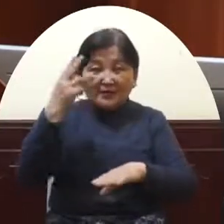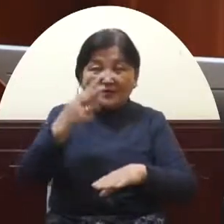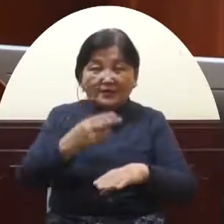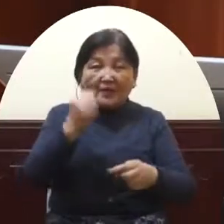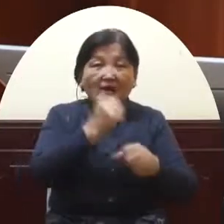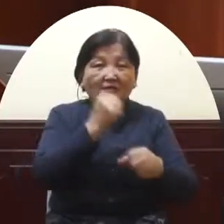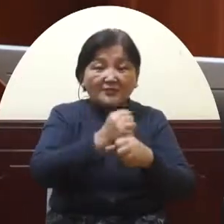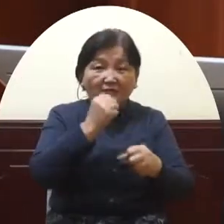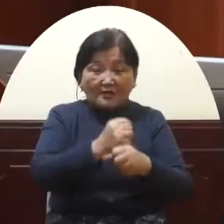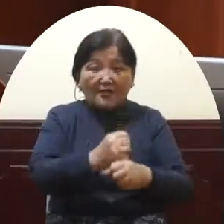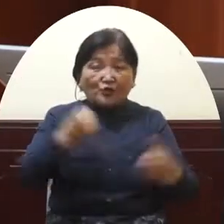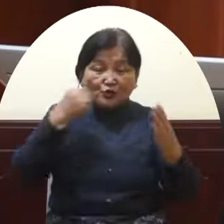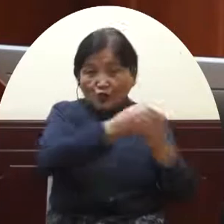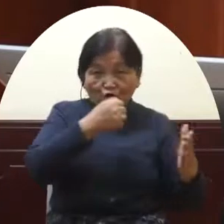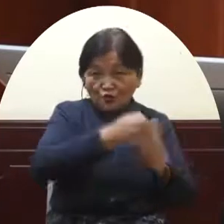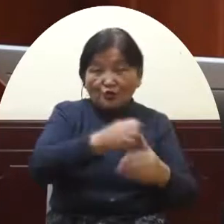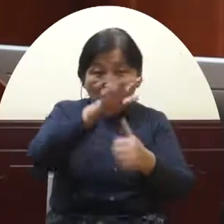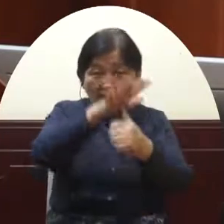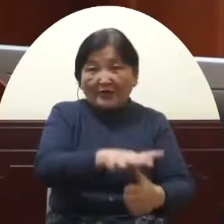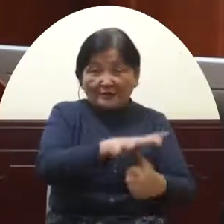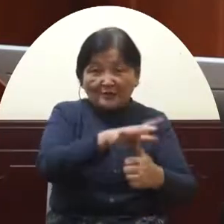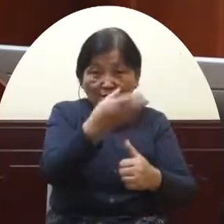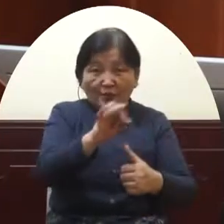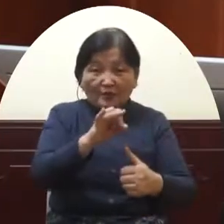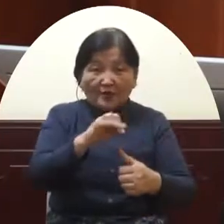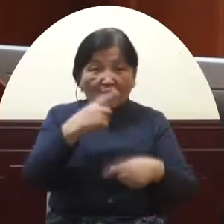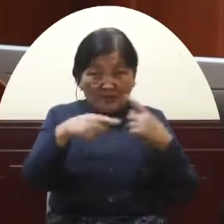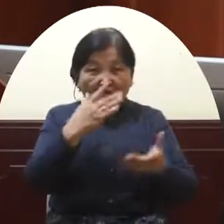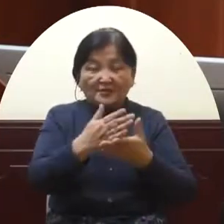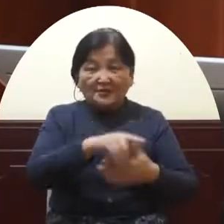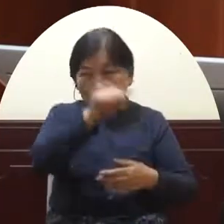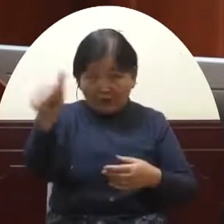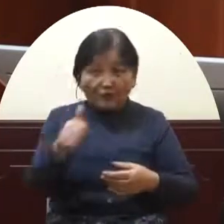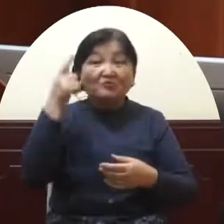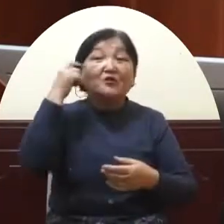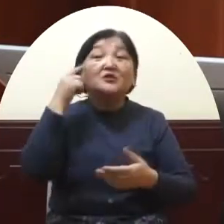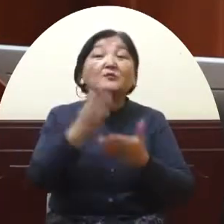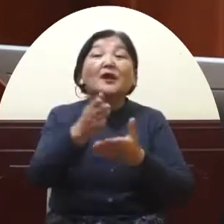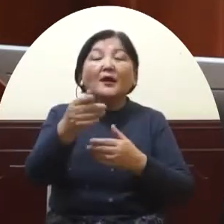зодсон дарамтлсан ийм үйлдэл болсон. Бид нар бүгдөө санаж байгаа.